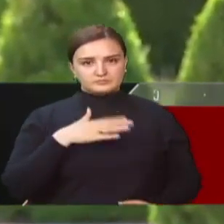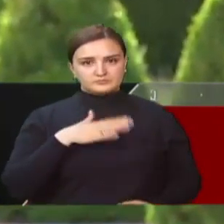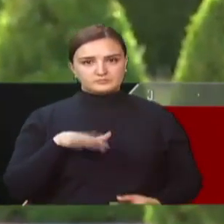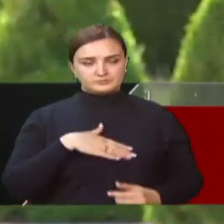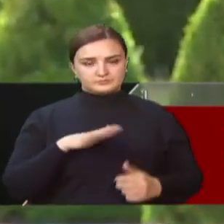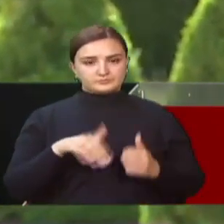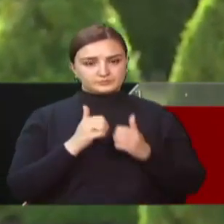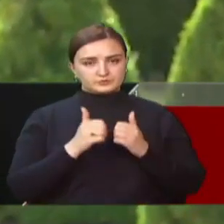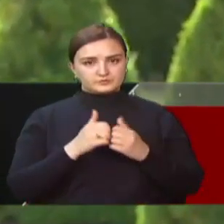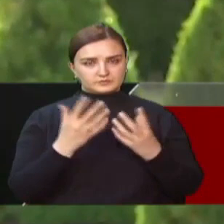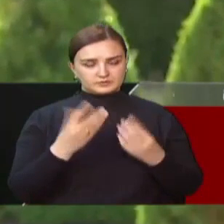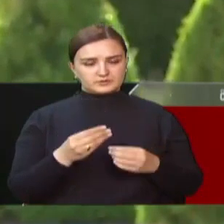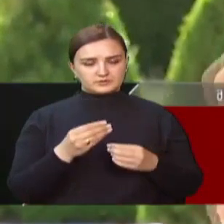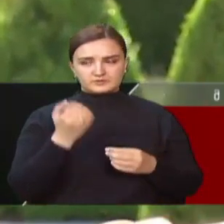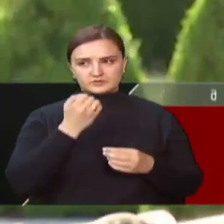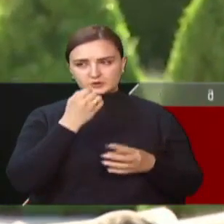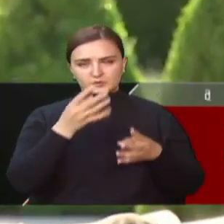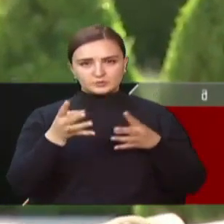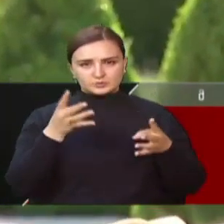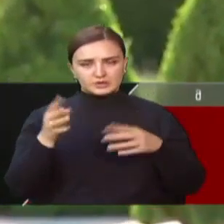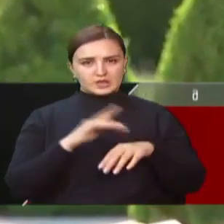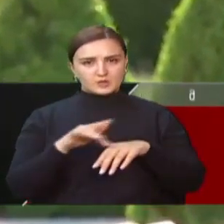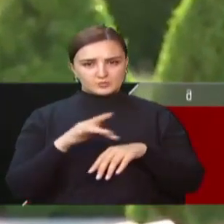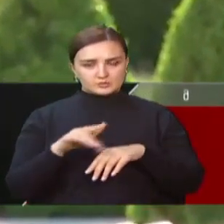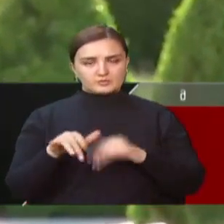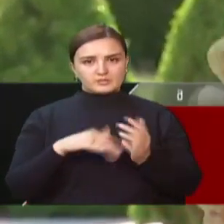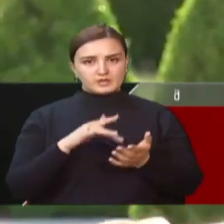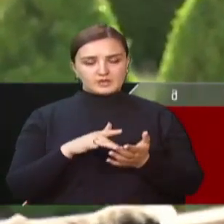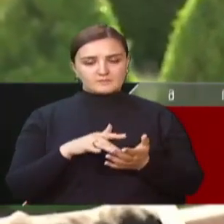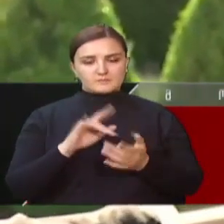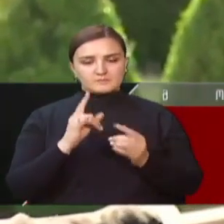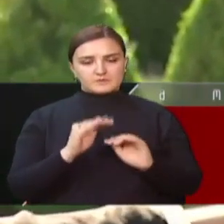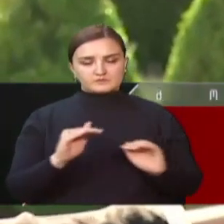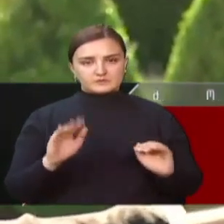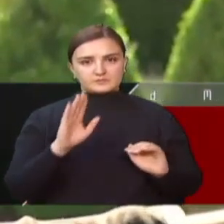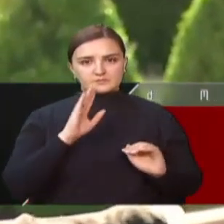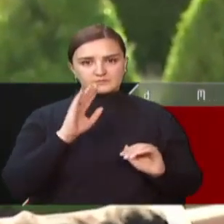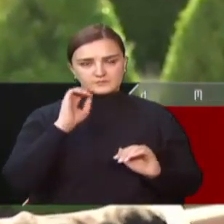povodre, nadgurdeba infrastructura, kalakebi, da, s-a șemnic, da, paușobi,